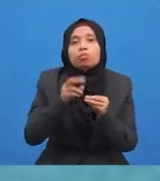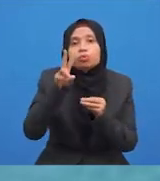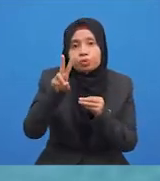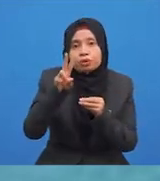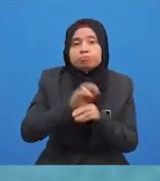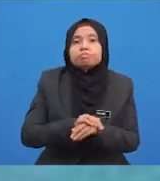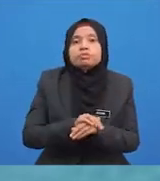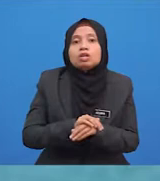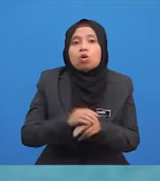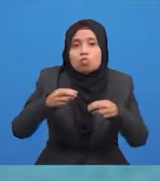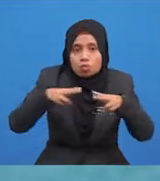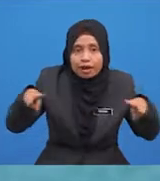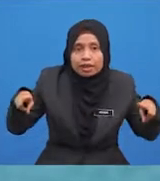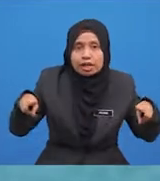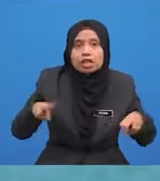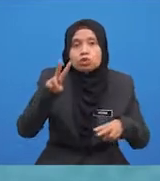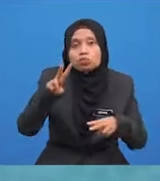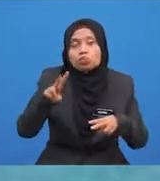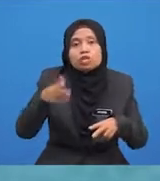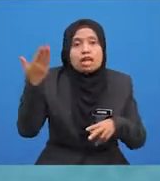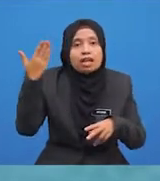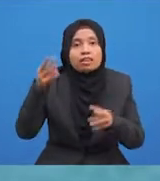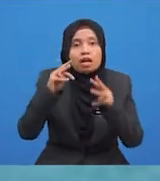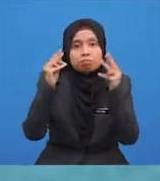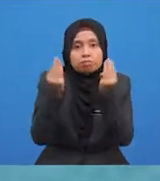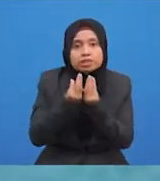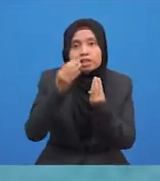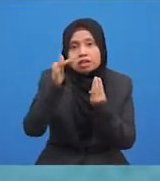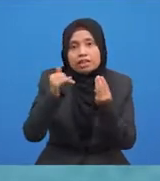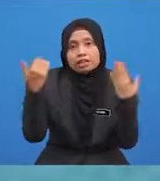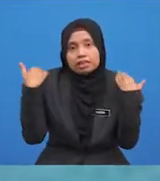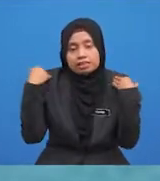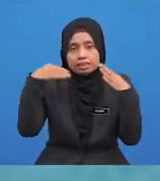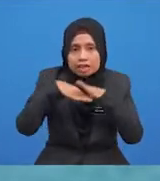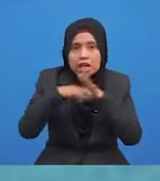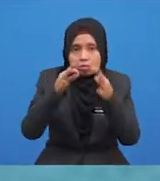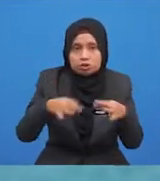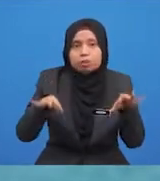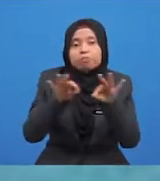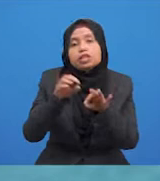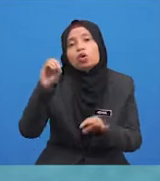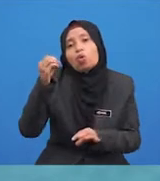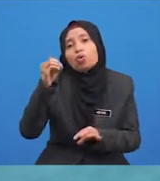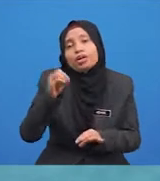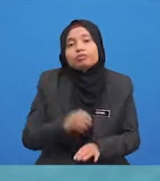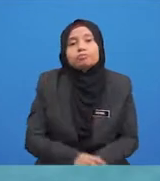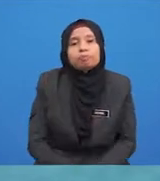Soalan kedua, huraikan dua latar masyarakat yang terdapat dalam cerpen